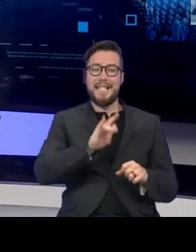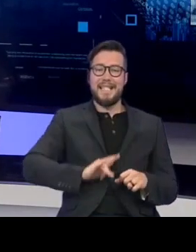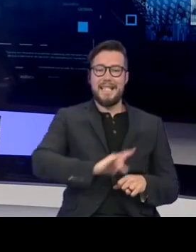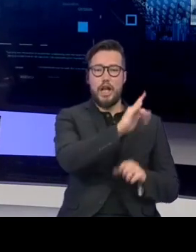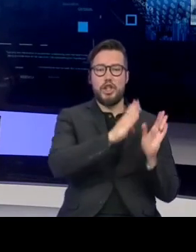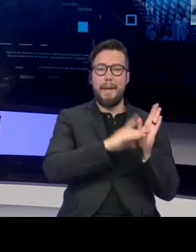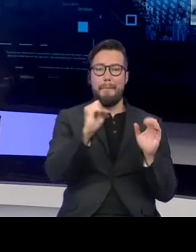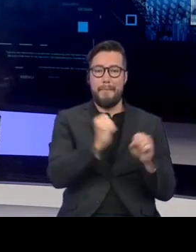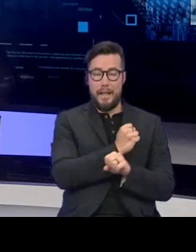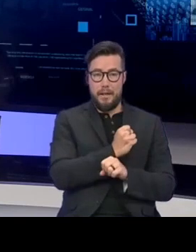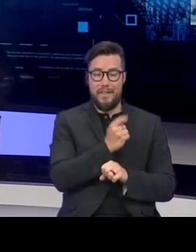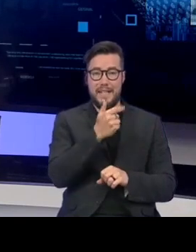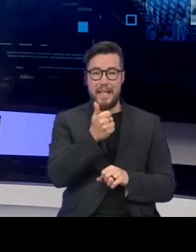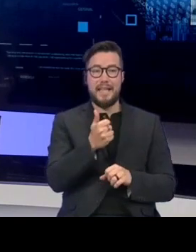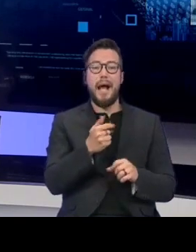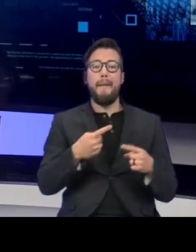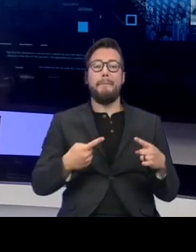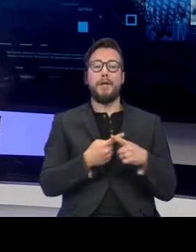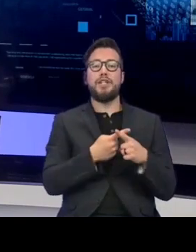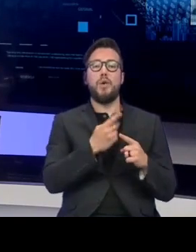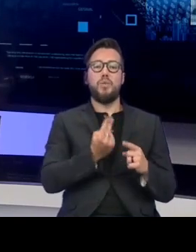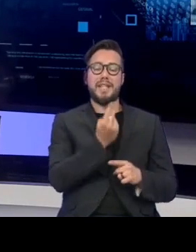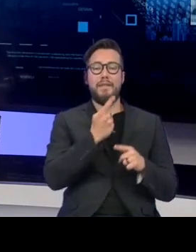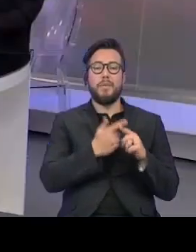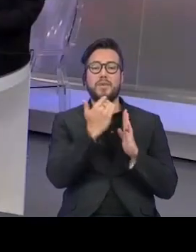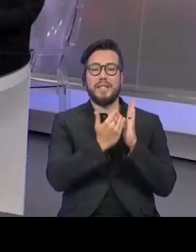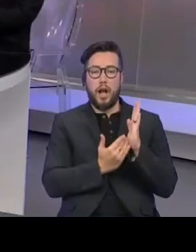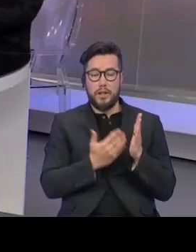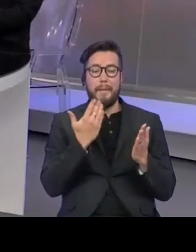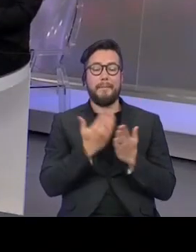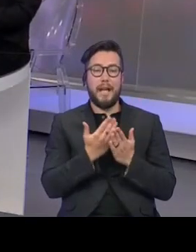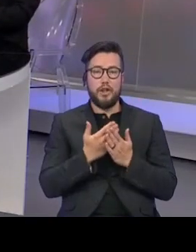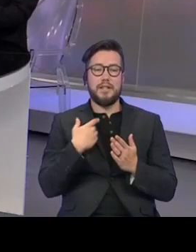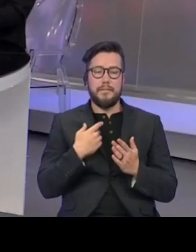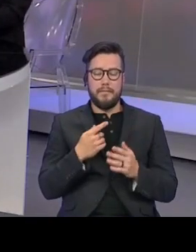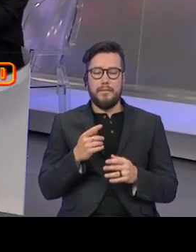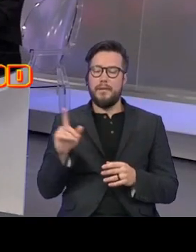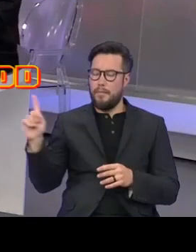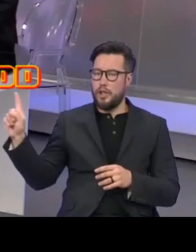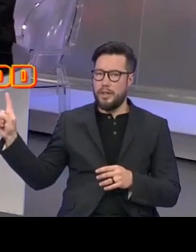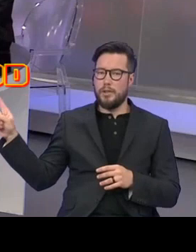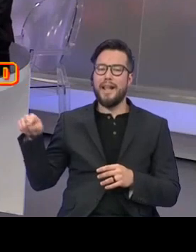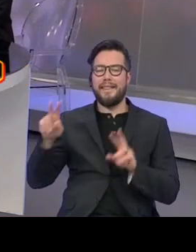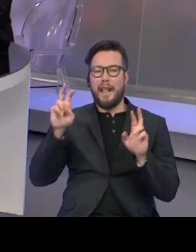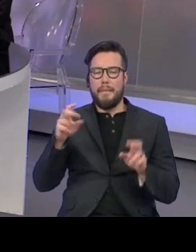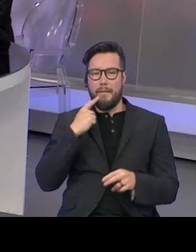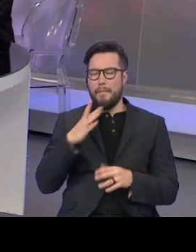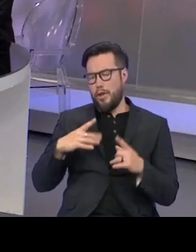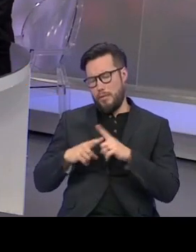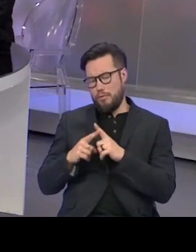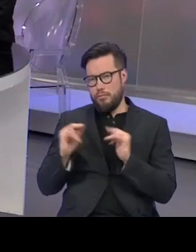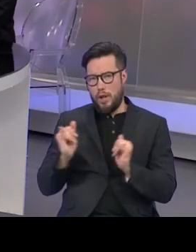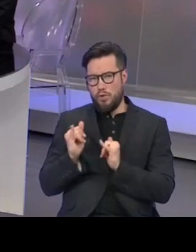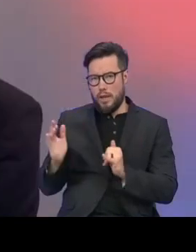na Ukrajinu v rozpore s ústavou a so zákonom. Dobre, páni, naozaj už zachádzame do tém, ktoré sme neavizovali. A ja len k tejto téme poviem, že Robert Fico, pán Tomáš, naozaj takto